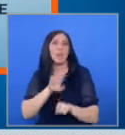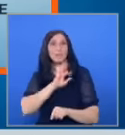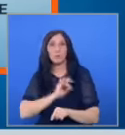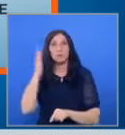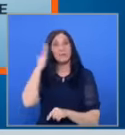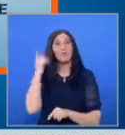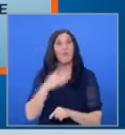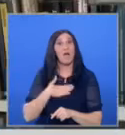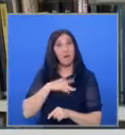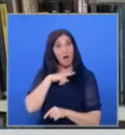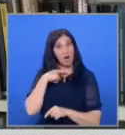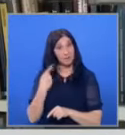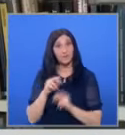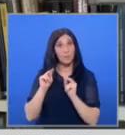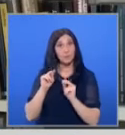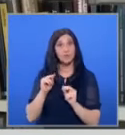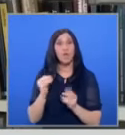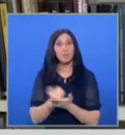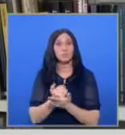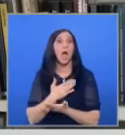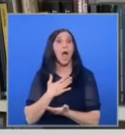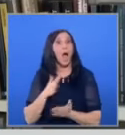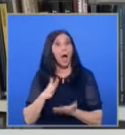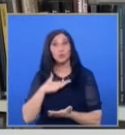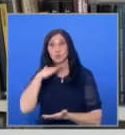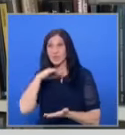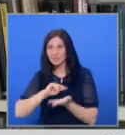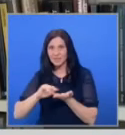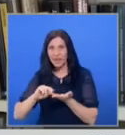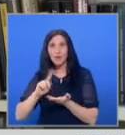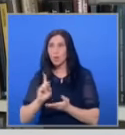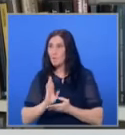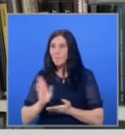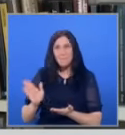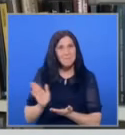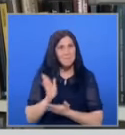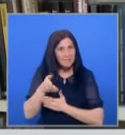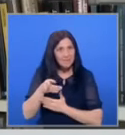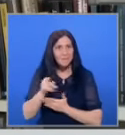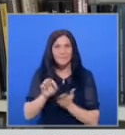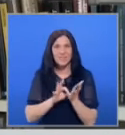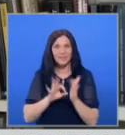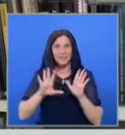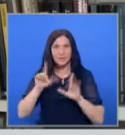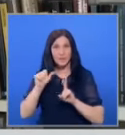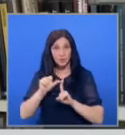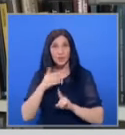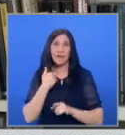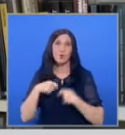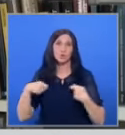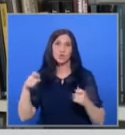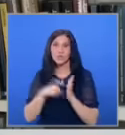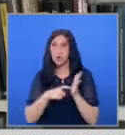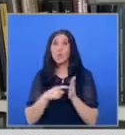рискове, предупреждават икономисти. Ако стигнем в сценария, в който преминем тази дата 10 юни и няма удължителен закон, тогава няма